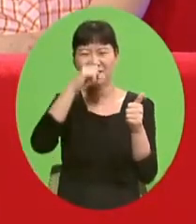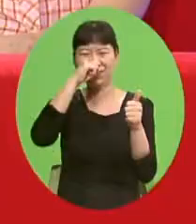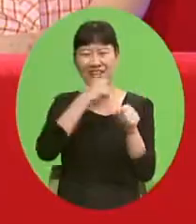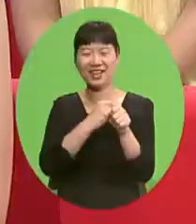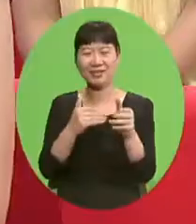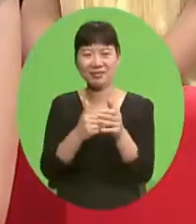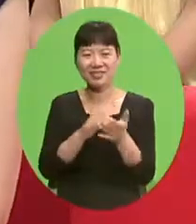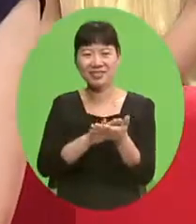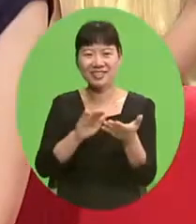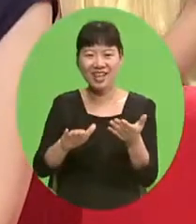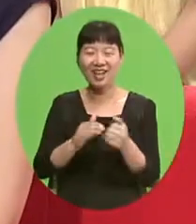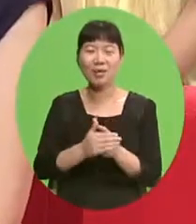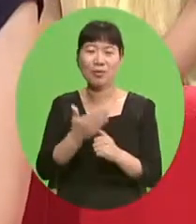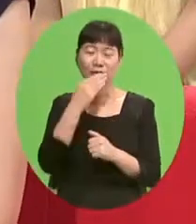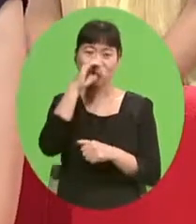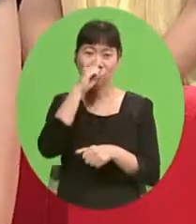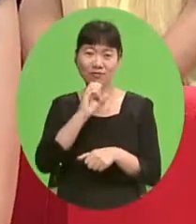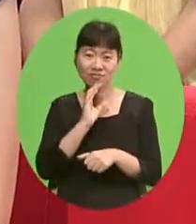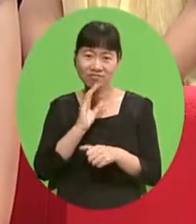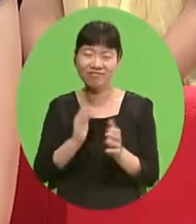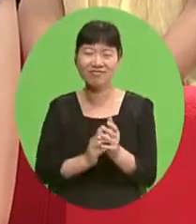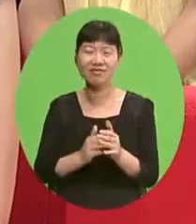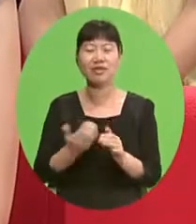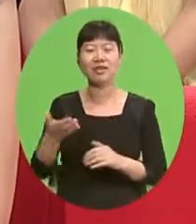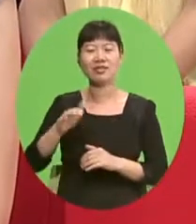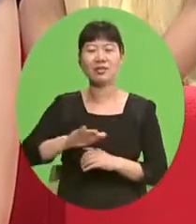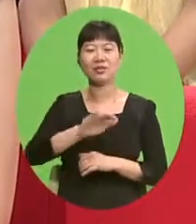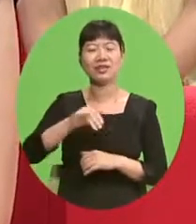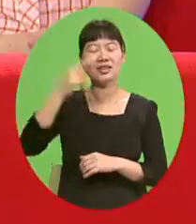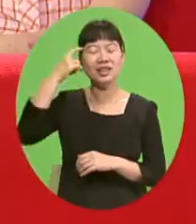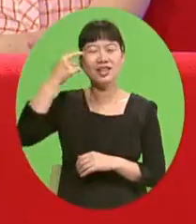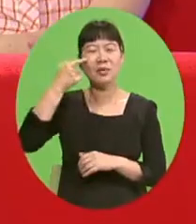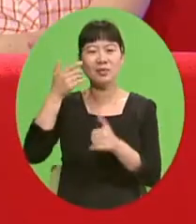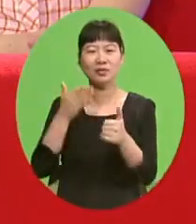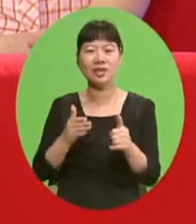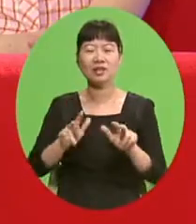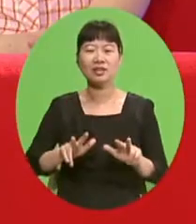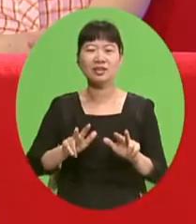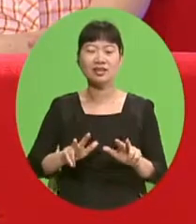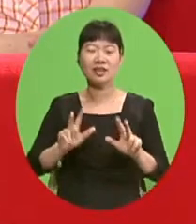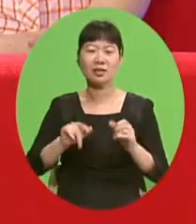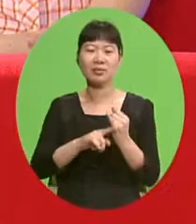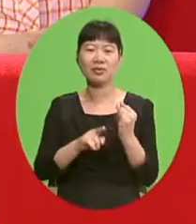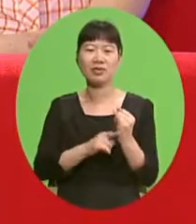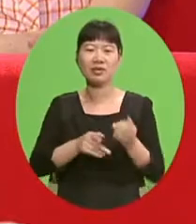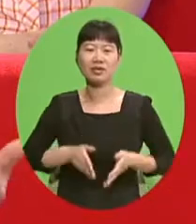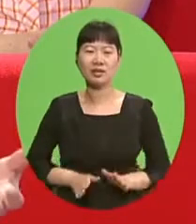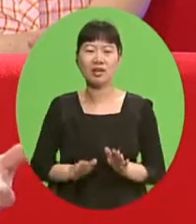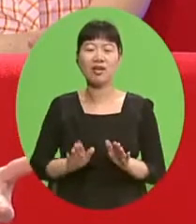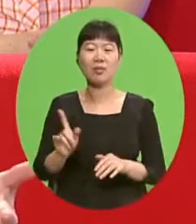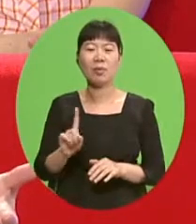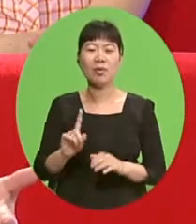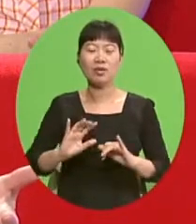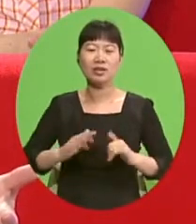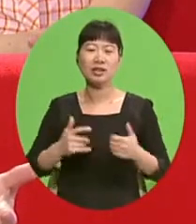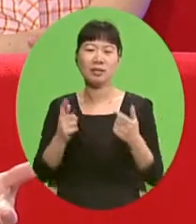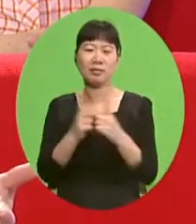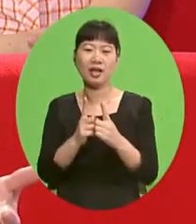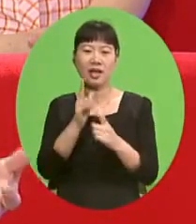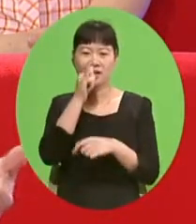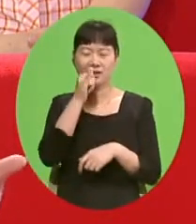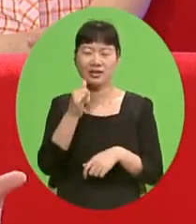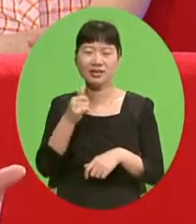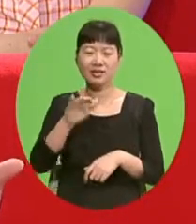좋아하는데요. 맛있는 거 먹는 거 좋잖아요. 자, 그런데 우리 한번 생각을 해보자고요. 아이가 뱃속에서 딱 태어나자마자 세상을